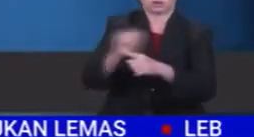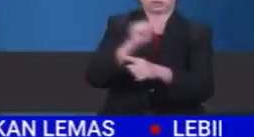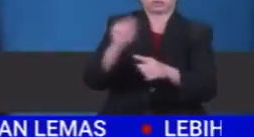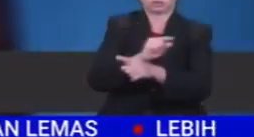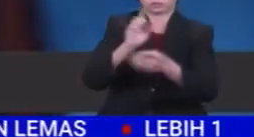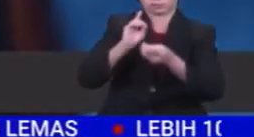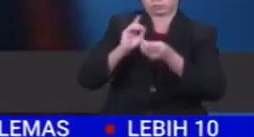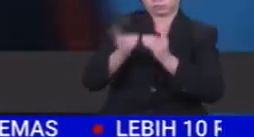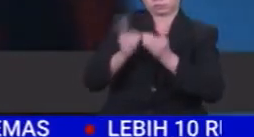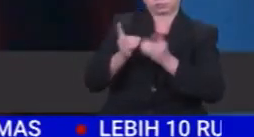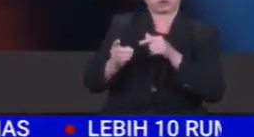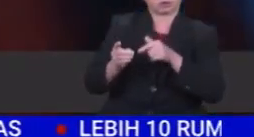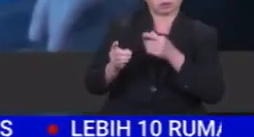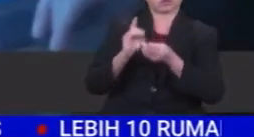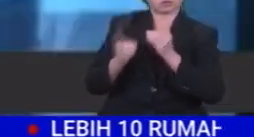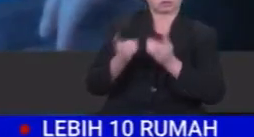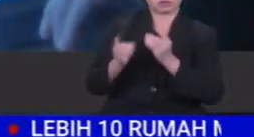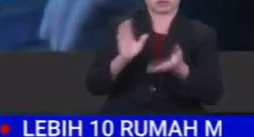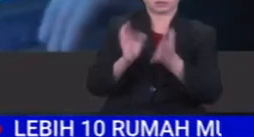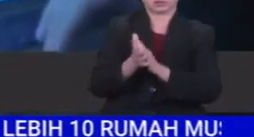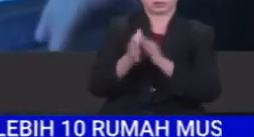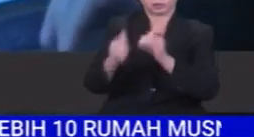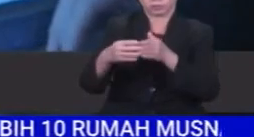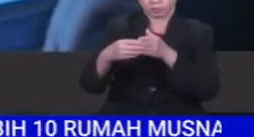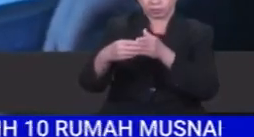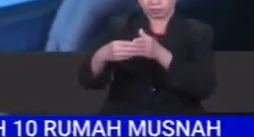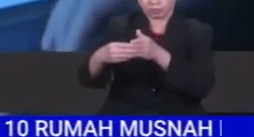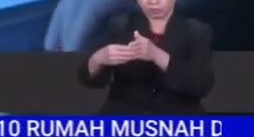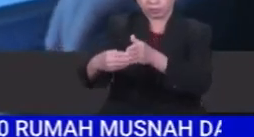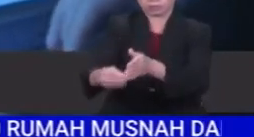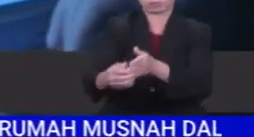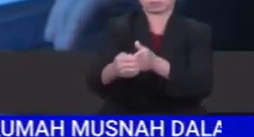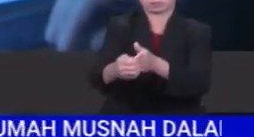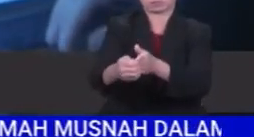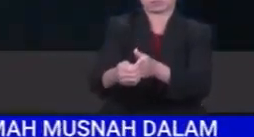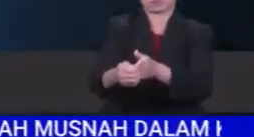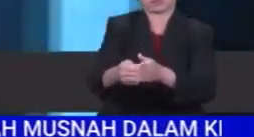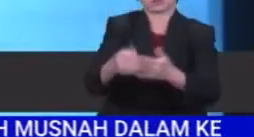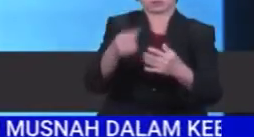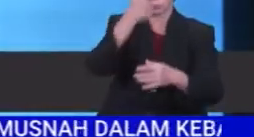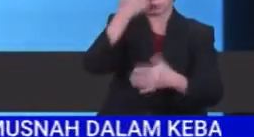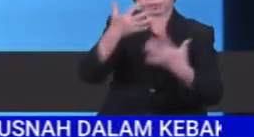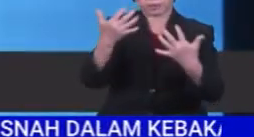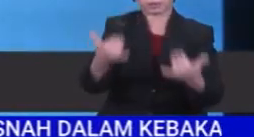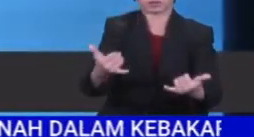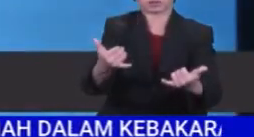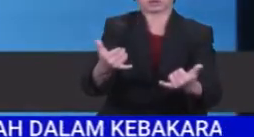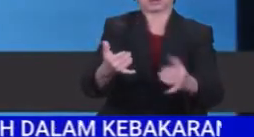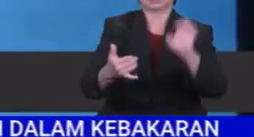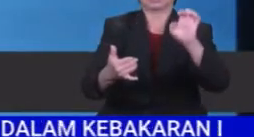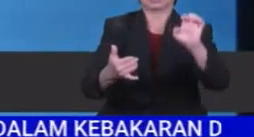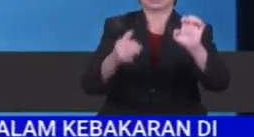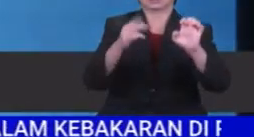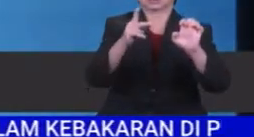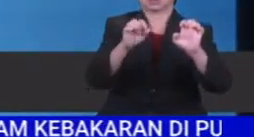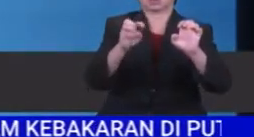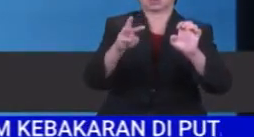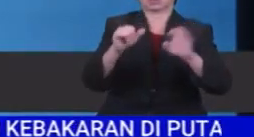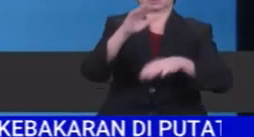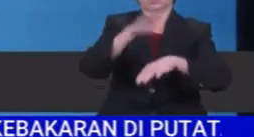yuziash prok prok because Everything everything